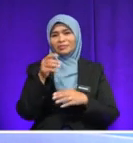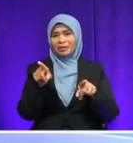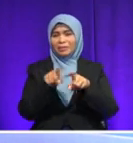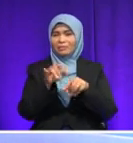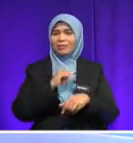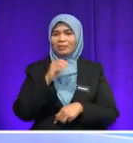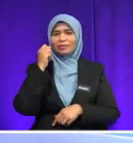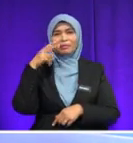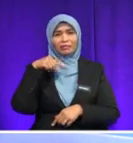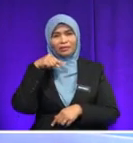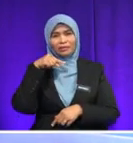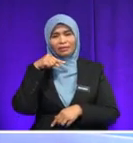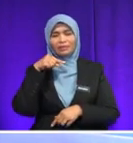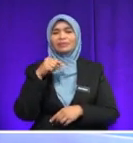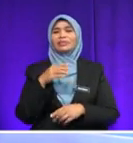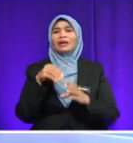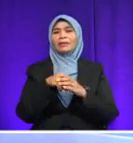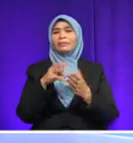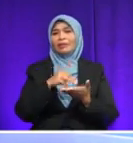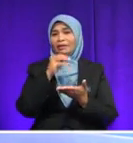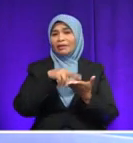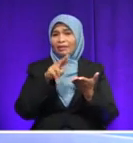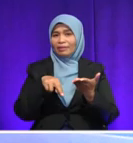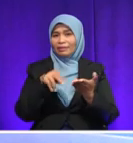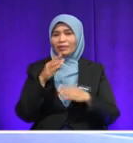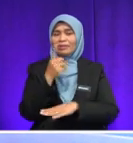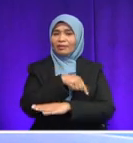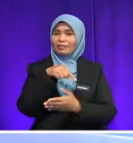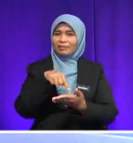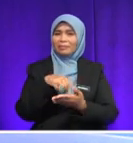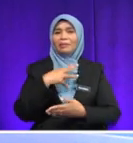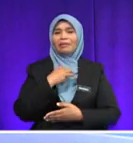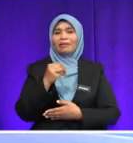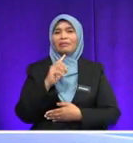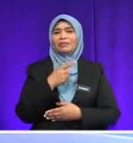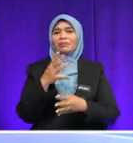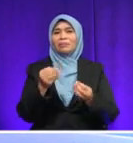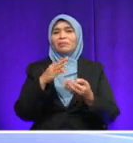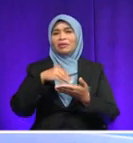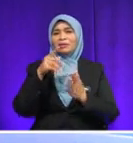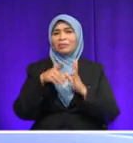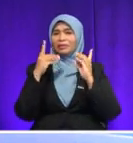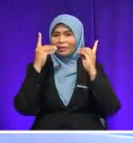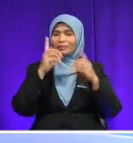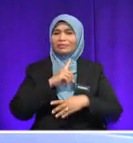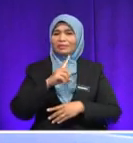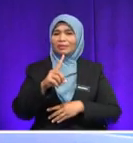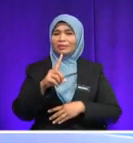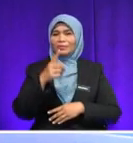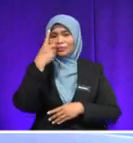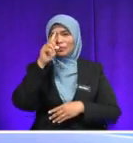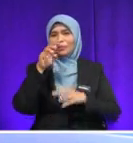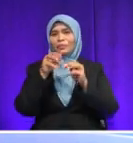syafika hanafia dalam slot menengah rendah pada hari ini hari ini menariknya kita belajar mengenai mata pelajaran Pendidikan Islam untuk